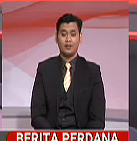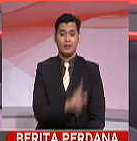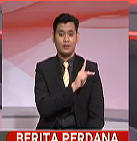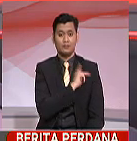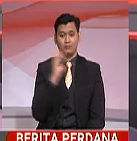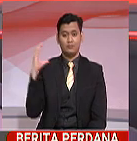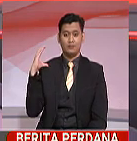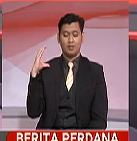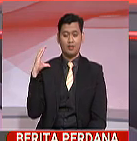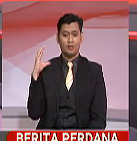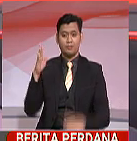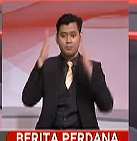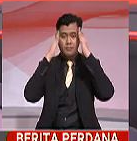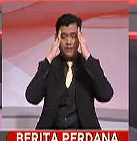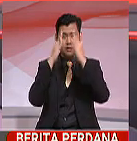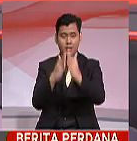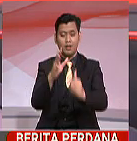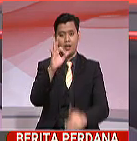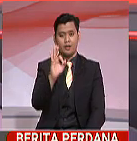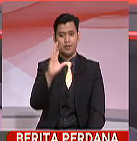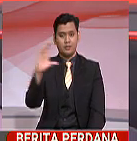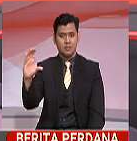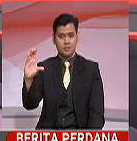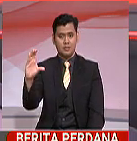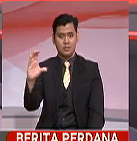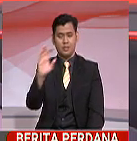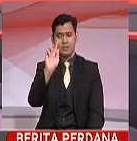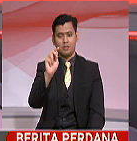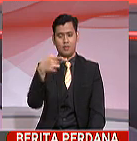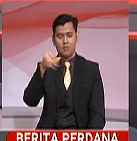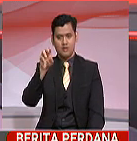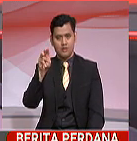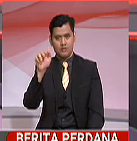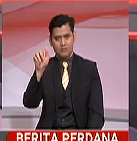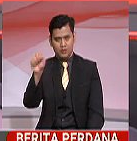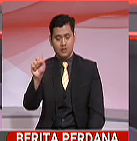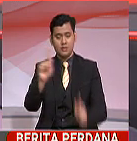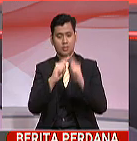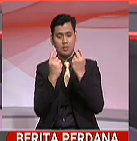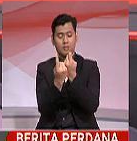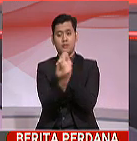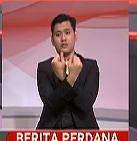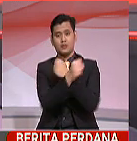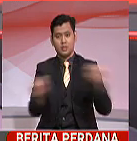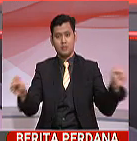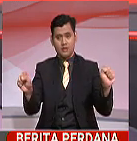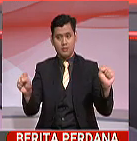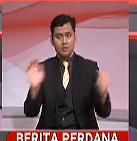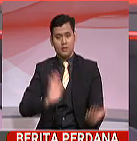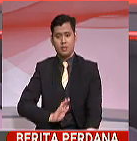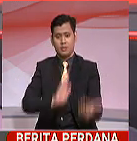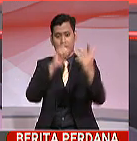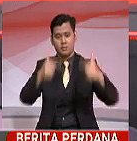Ketua Jurulatih Sri Pahang FC Thomas Duli menyifatkan pasukannya sudah 70% sedia untuk memulakan saingan Liga